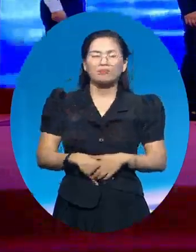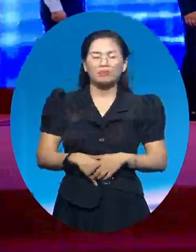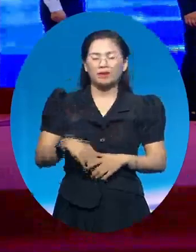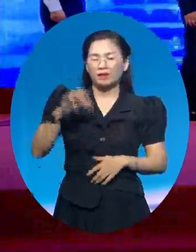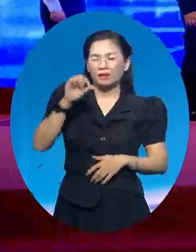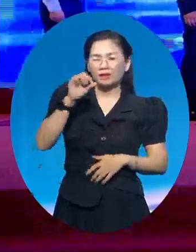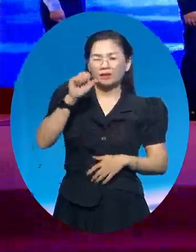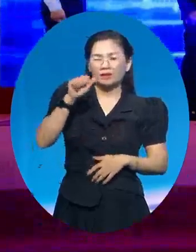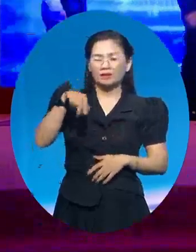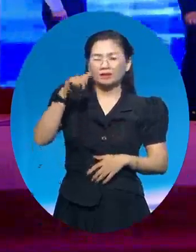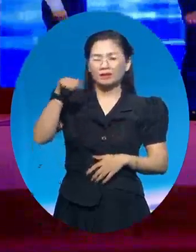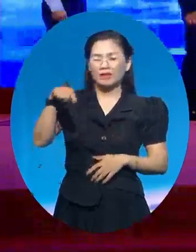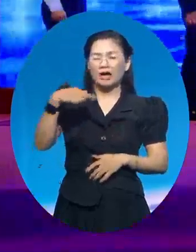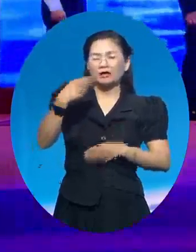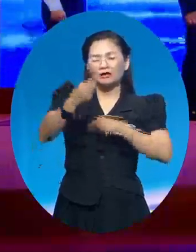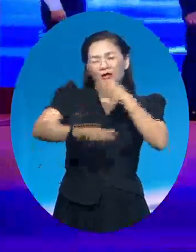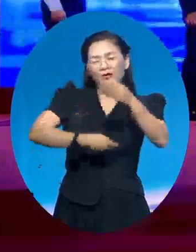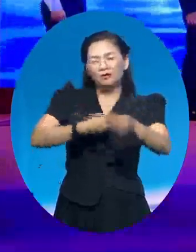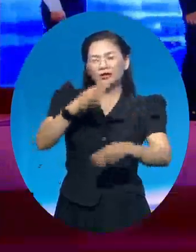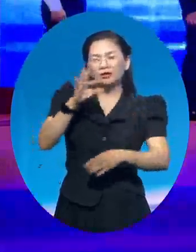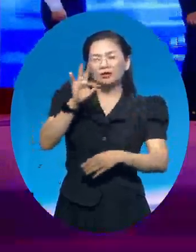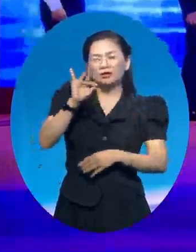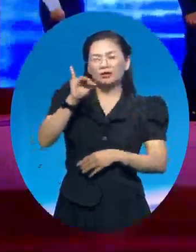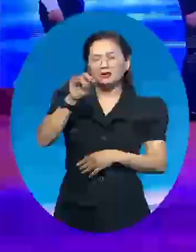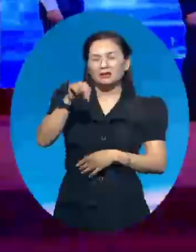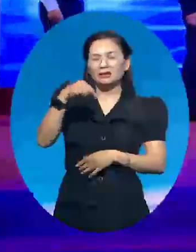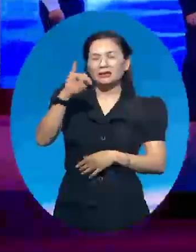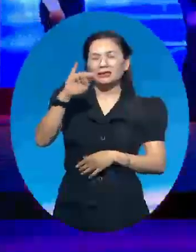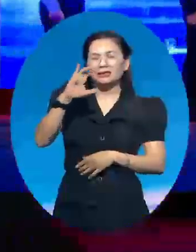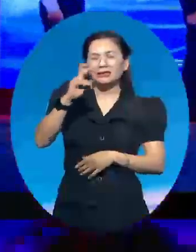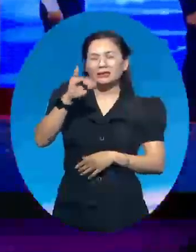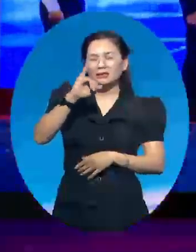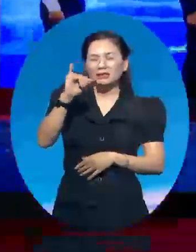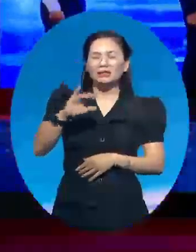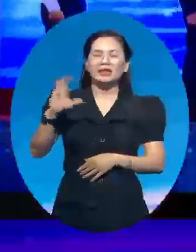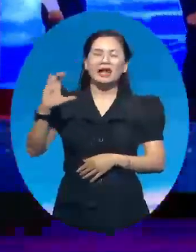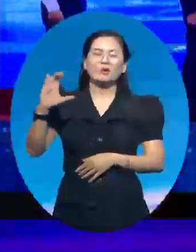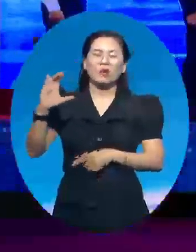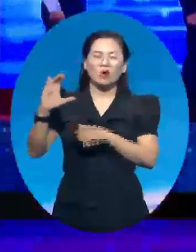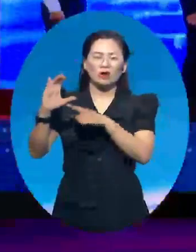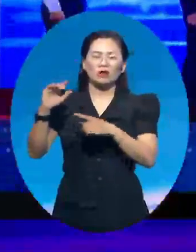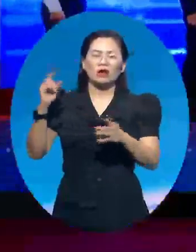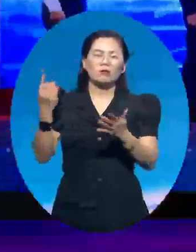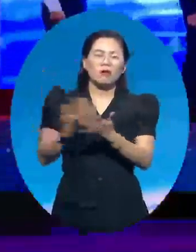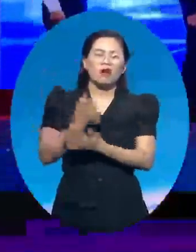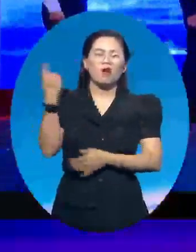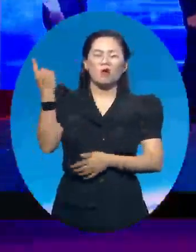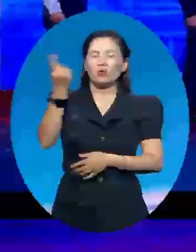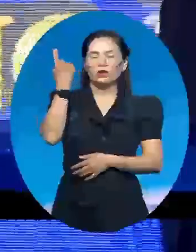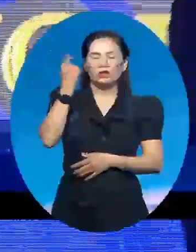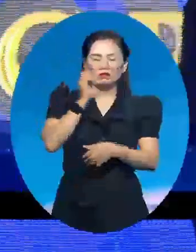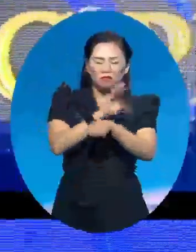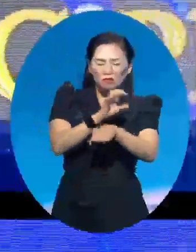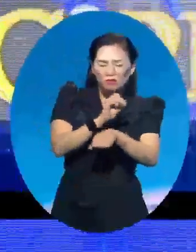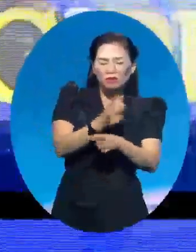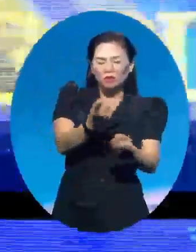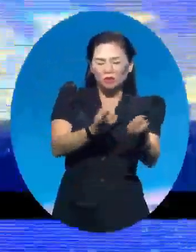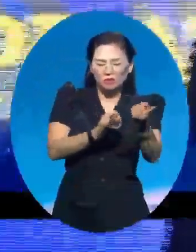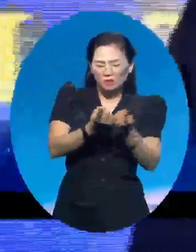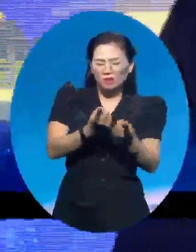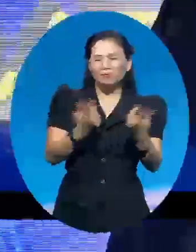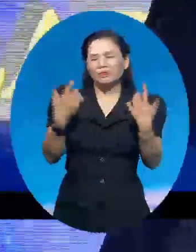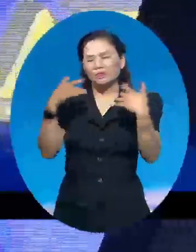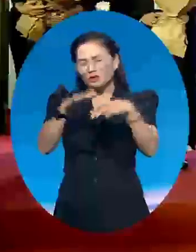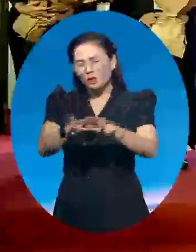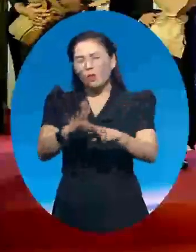Sàn giao dịch tín chỉ carbon ASEAN CCTPA là đơn vị đầu tiên ở Việt Nam cung cấp thông tin tư vấn đầy đủ cho các doanh nghiệp, tổ chức,